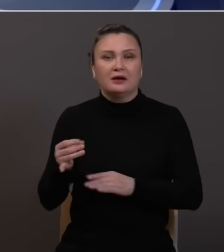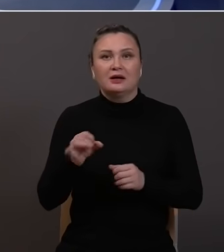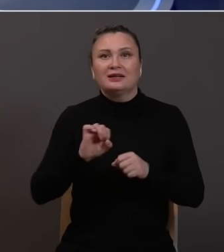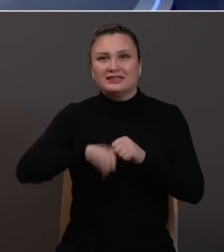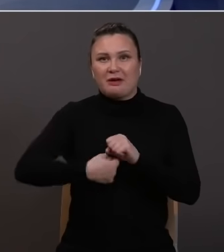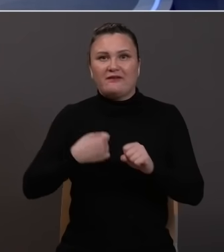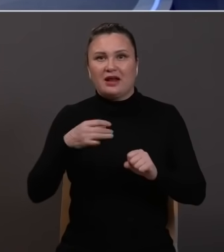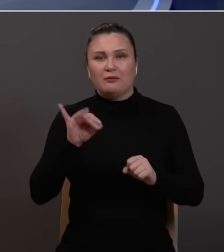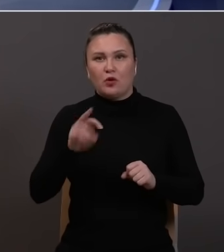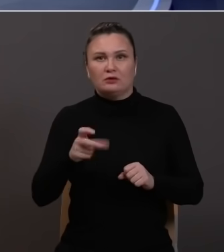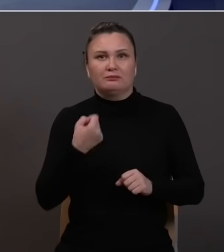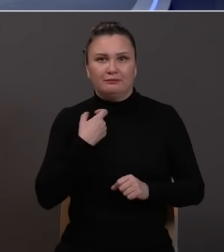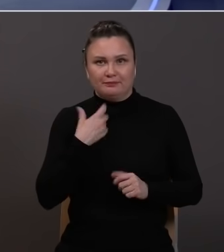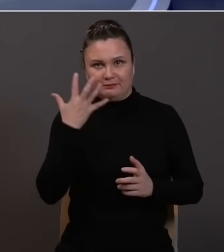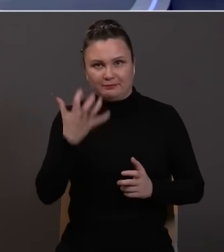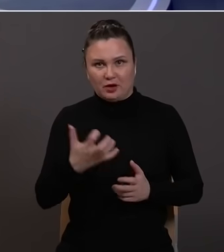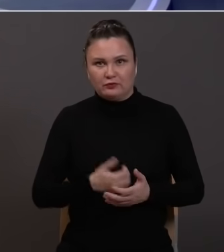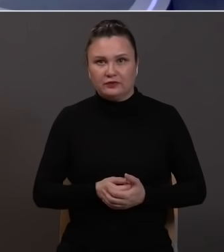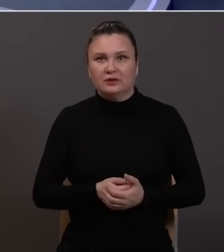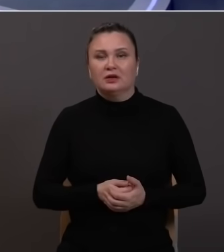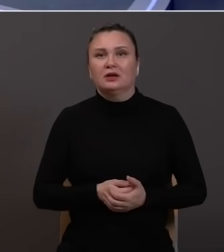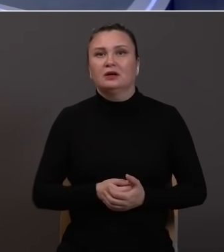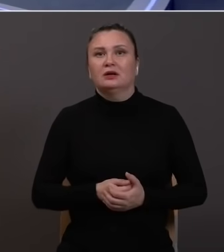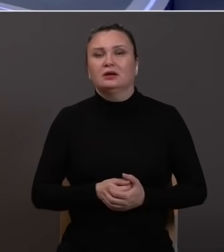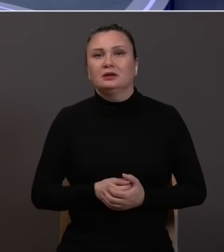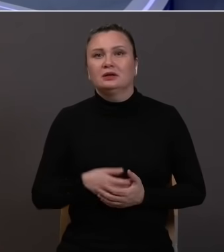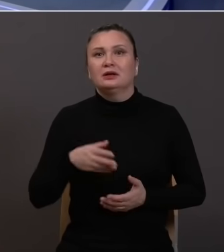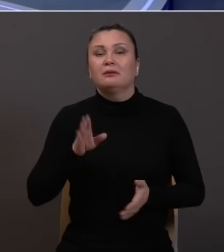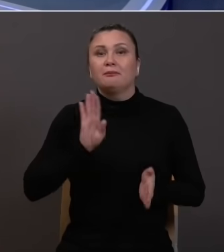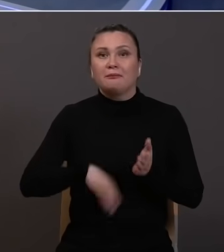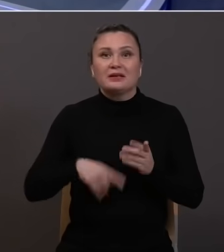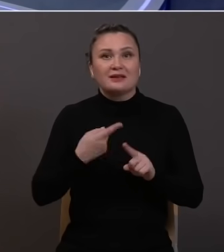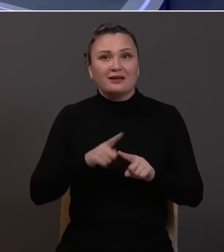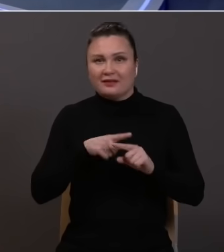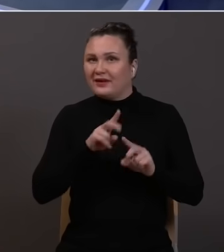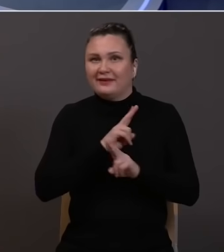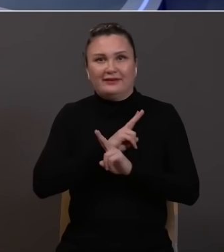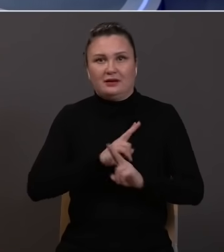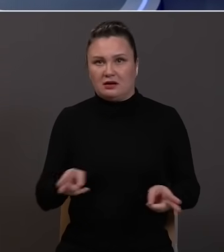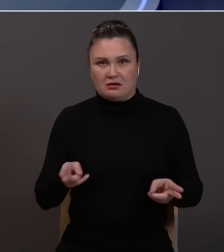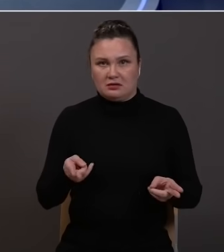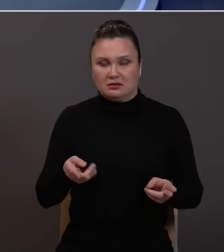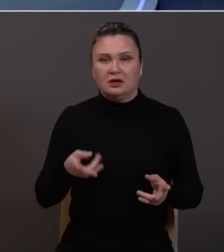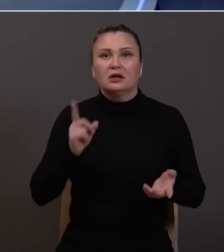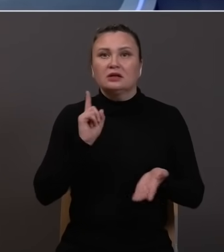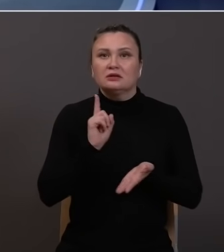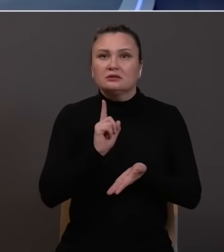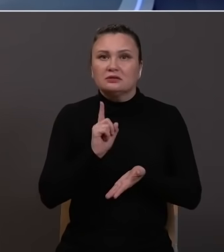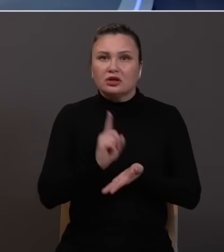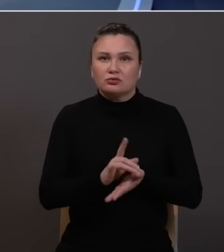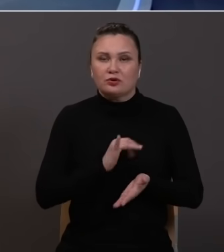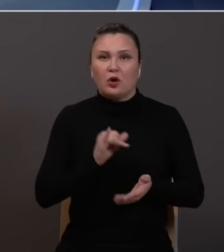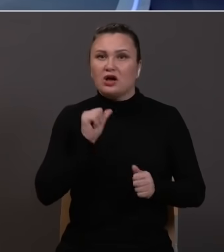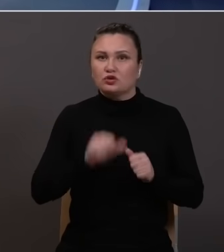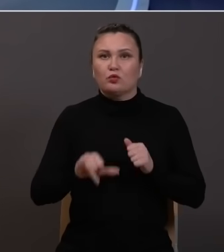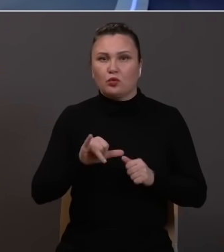привычек, собственно, избавили. Без этого просто никак. Должна быть, особенно, так скажем, у